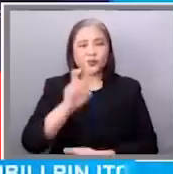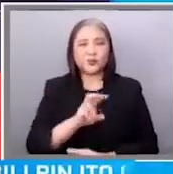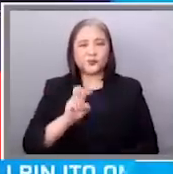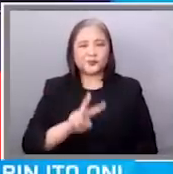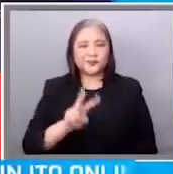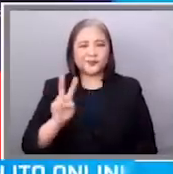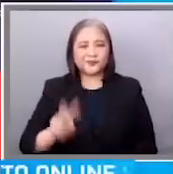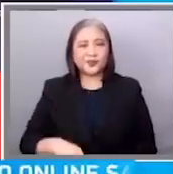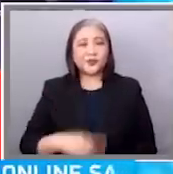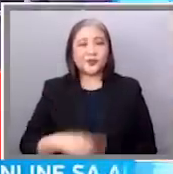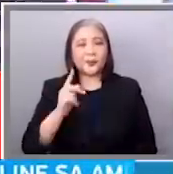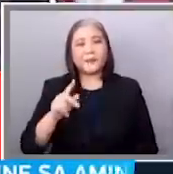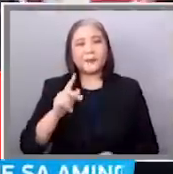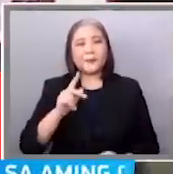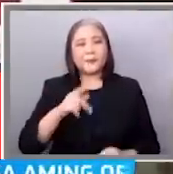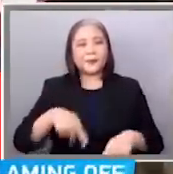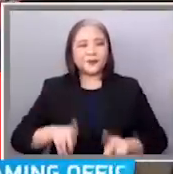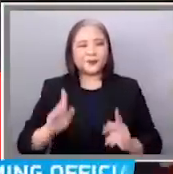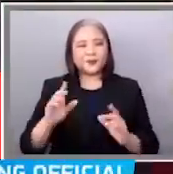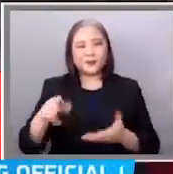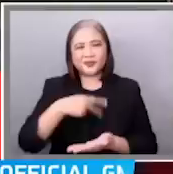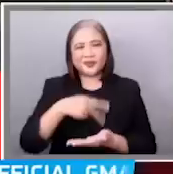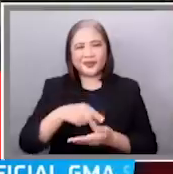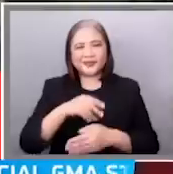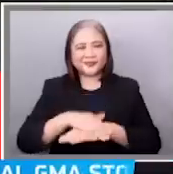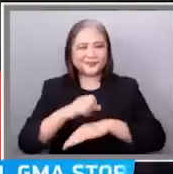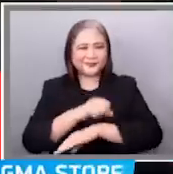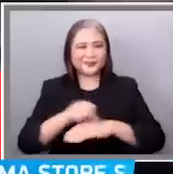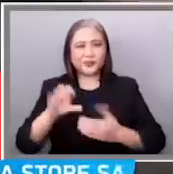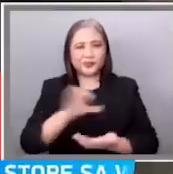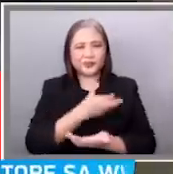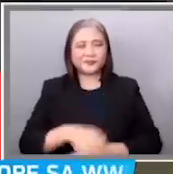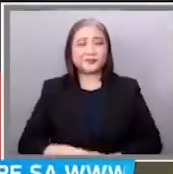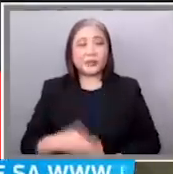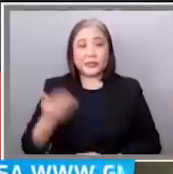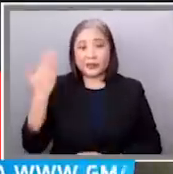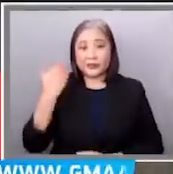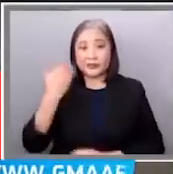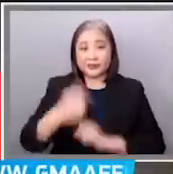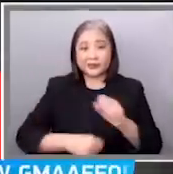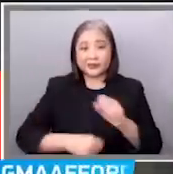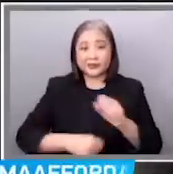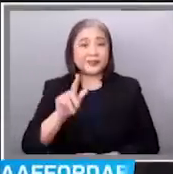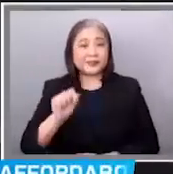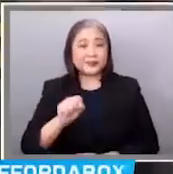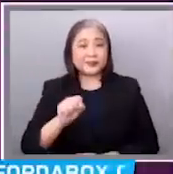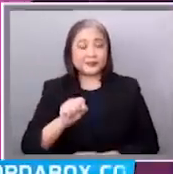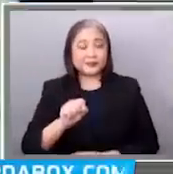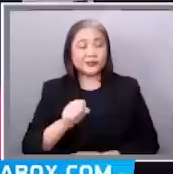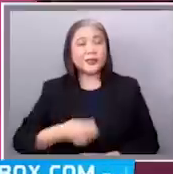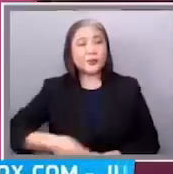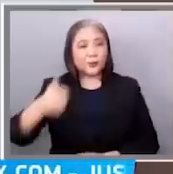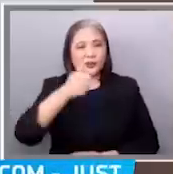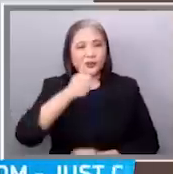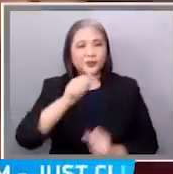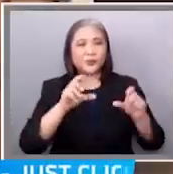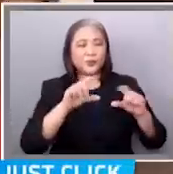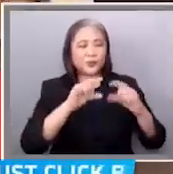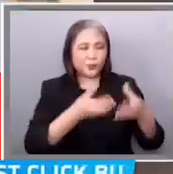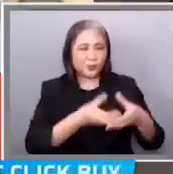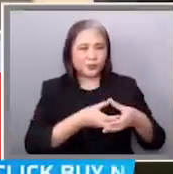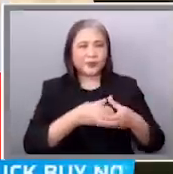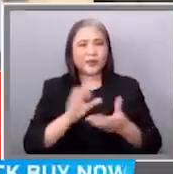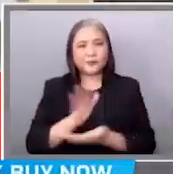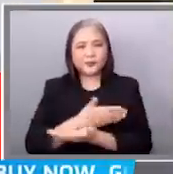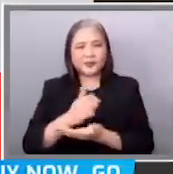Permission to Dance on Stage. Last year, ang Bangtan Boys ang nagwagi sa group at music video categories. Makakalaban